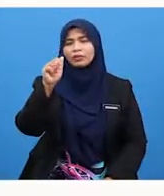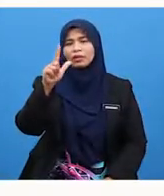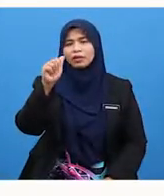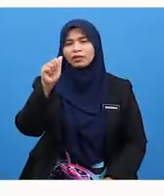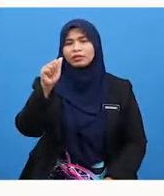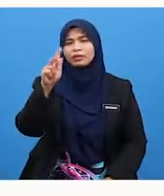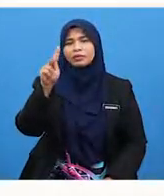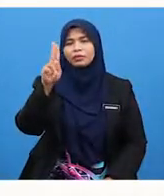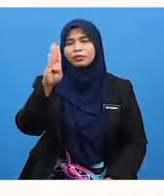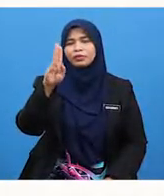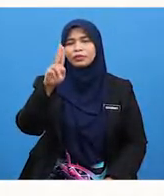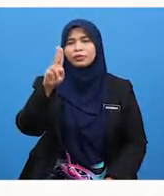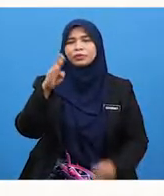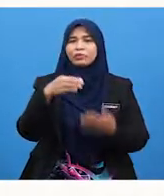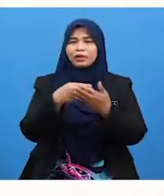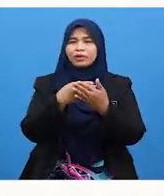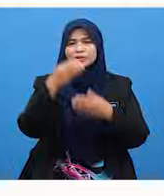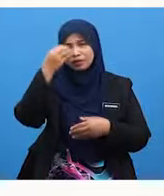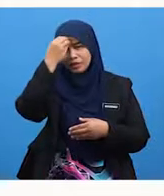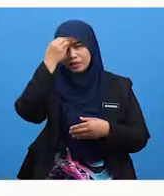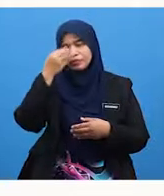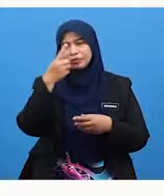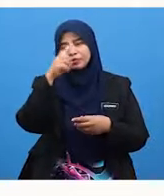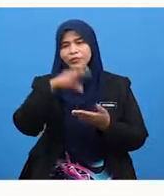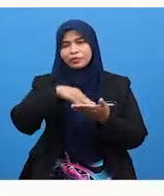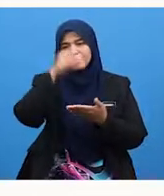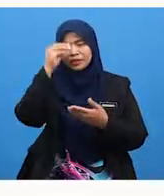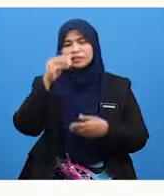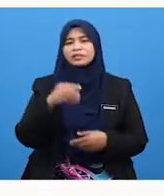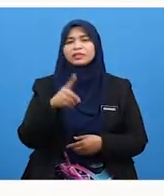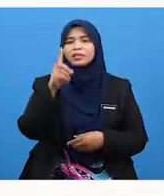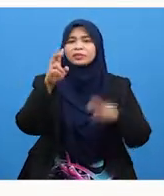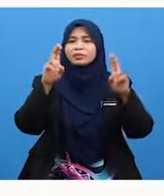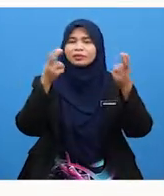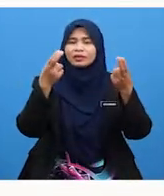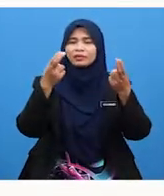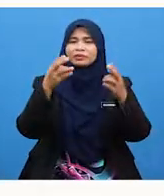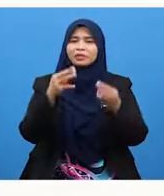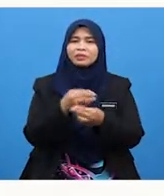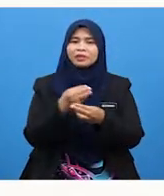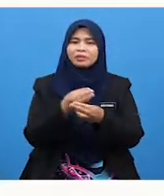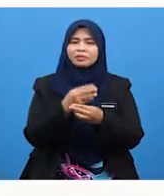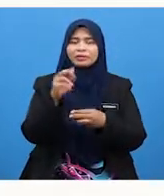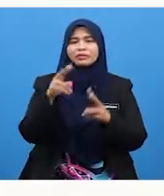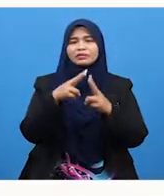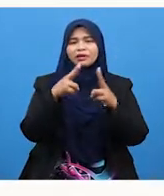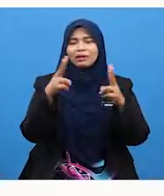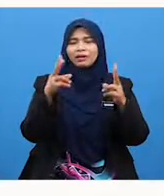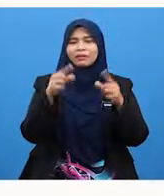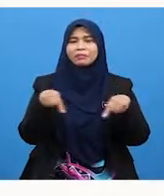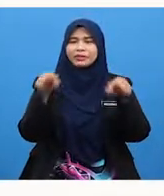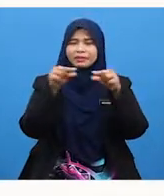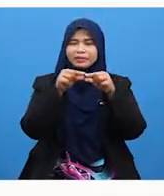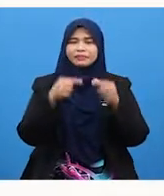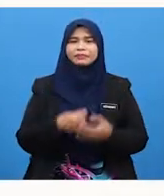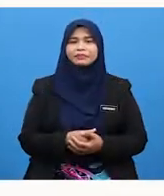Kuala Kubur Baru, Selangor untuk belajar satu tajuk matematik yang sangat penting untuk